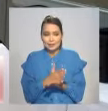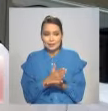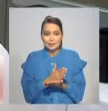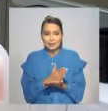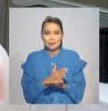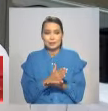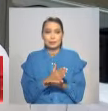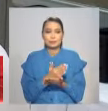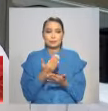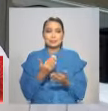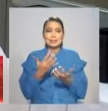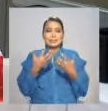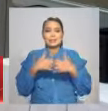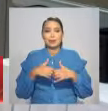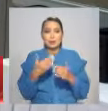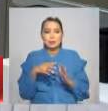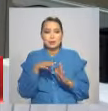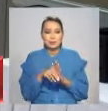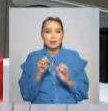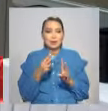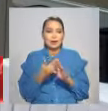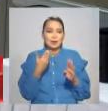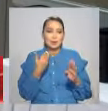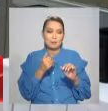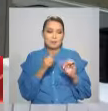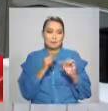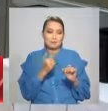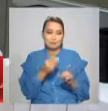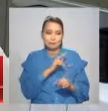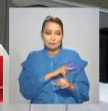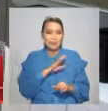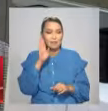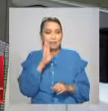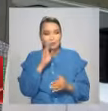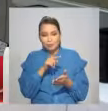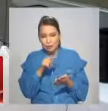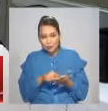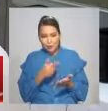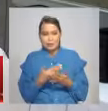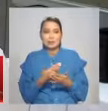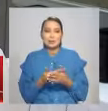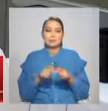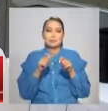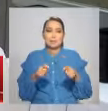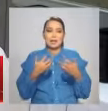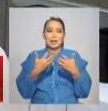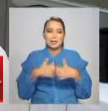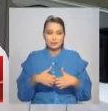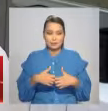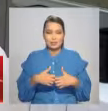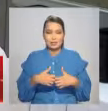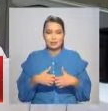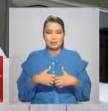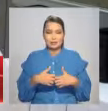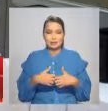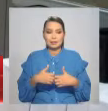относятся к отраслевой цифровизации. Например, отраслевая цифровизация водного вопроса, да, то есть отраслевая цифровизация